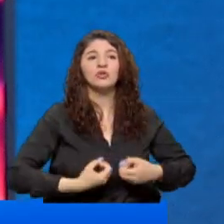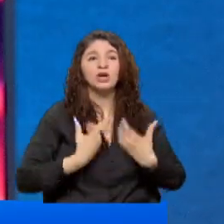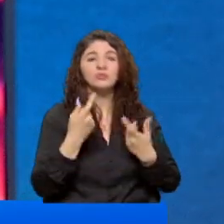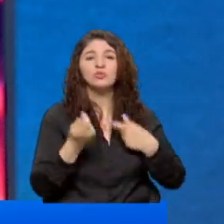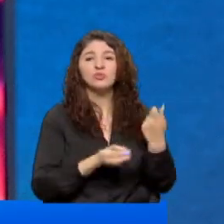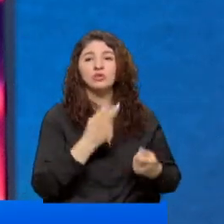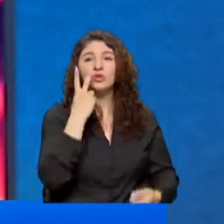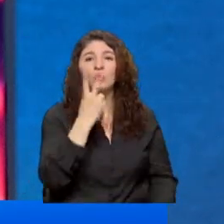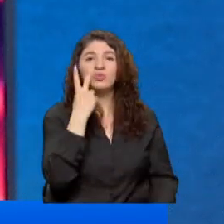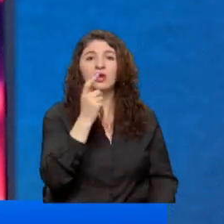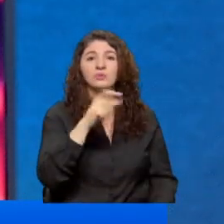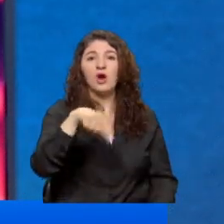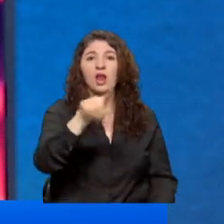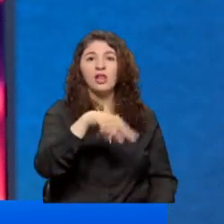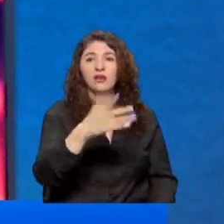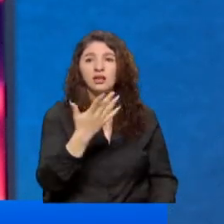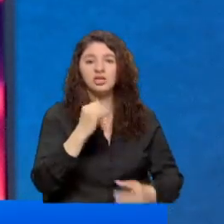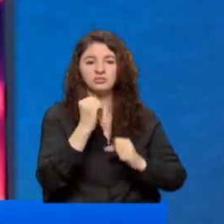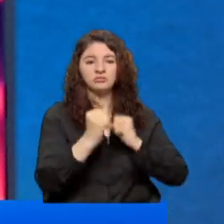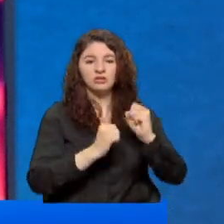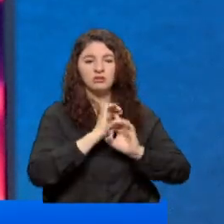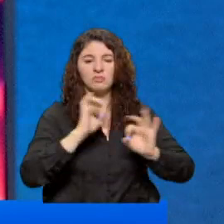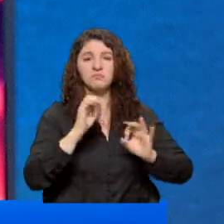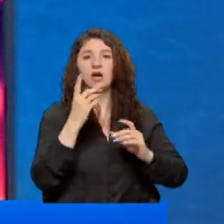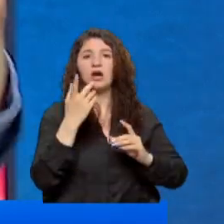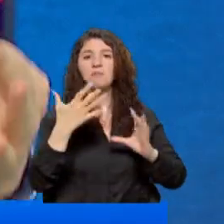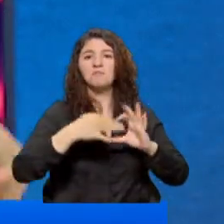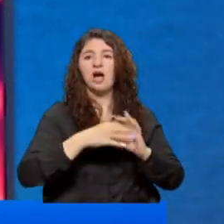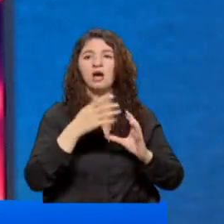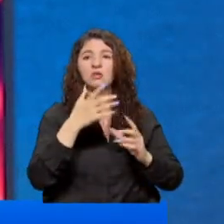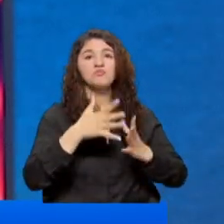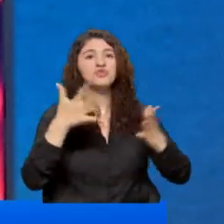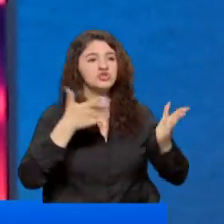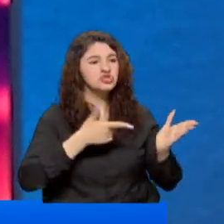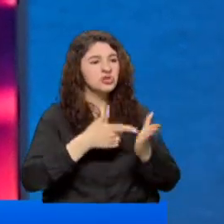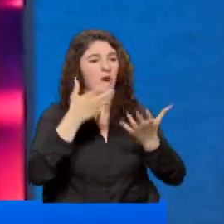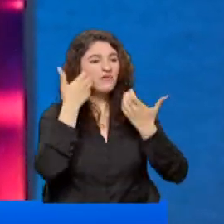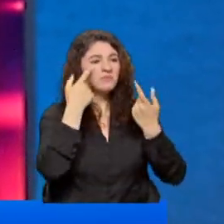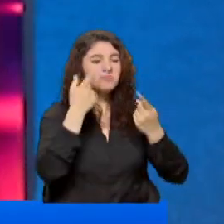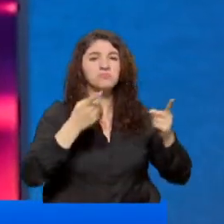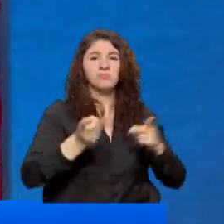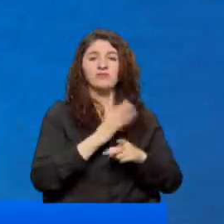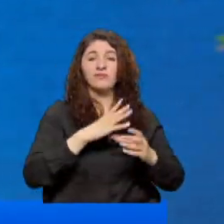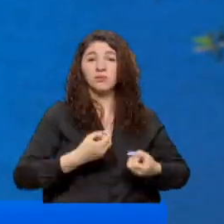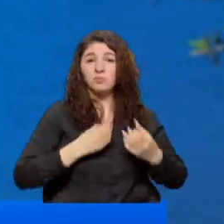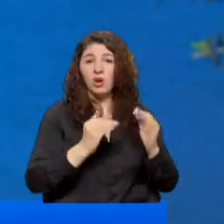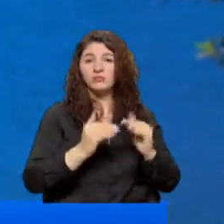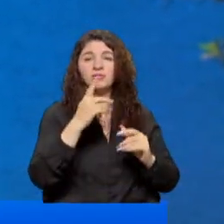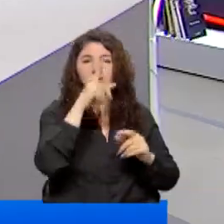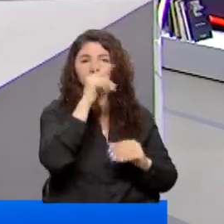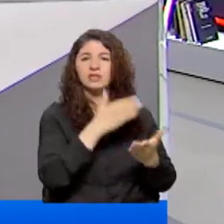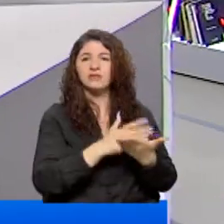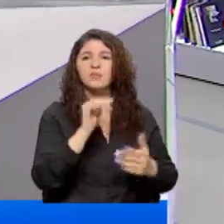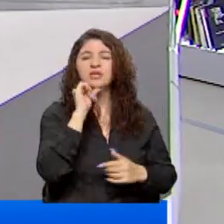üretimle uğraştıklarını görüyorsunuz oralarda ya sanayileşmiş tarım diyorlar büyük çiftlikler ve asla verilip böyle atıyor Savaş Twitter devam